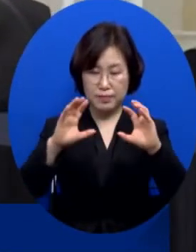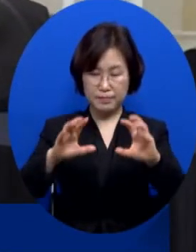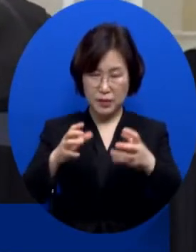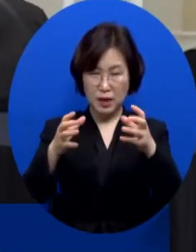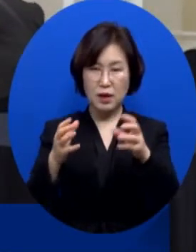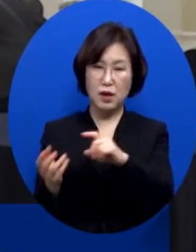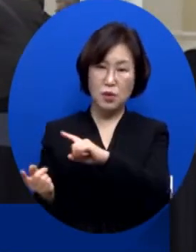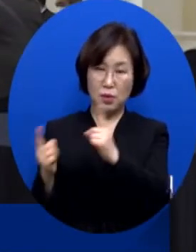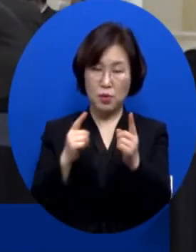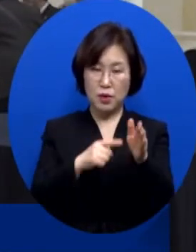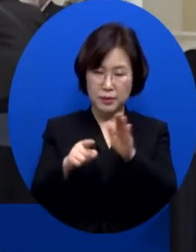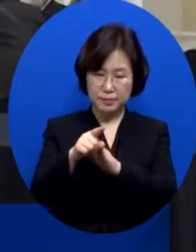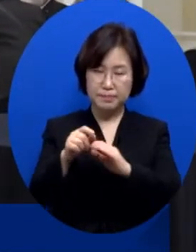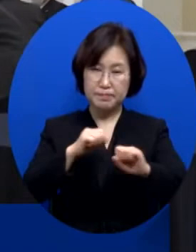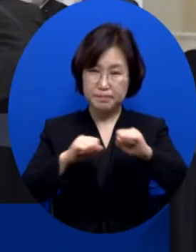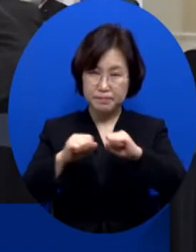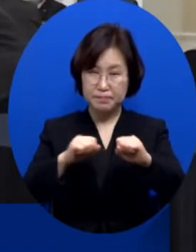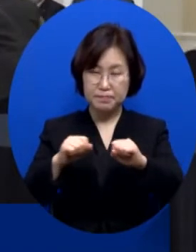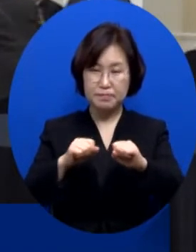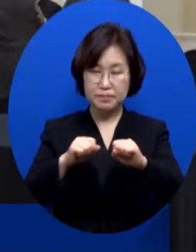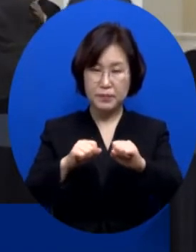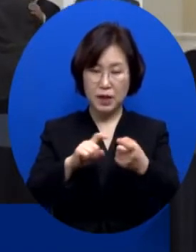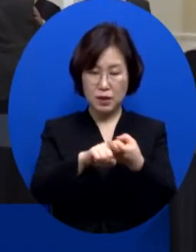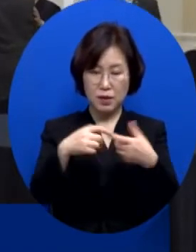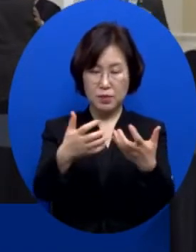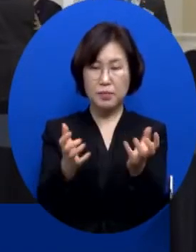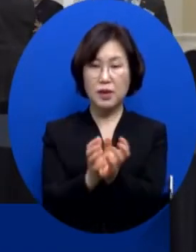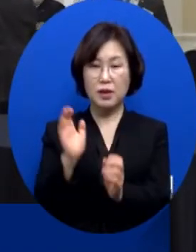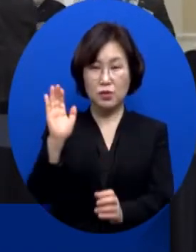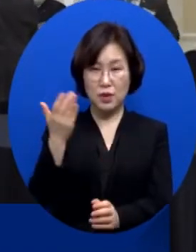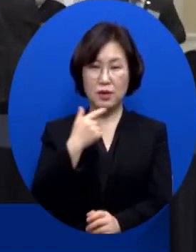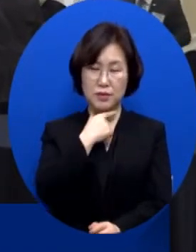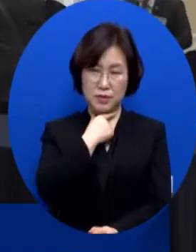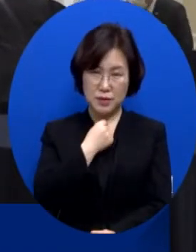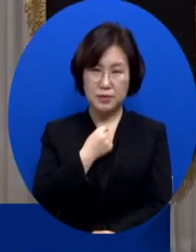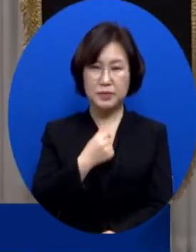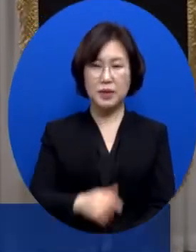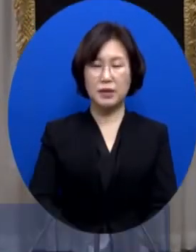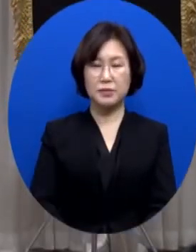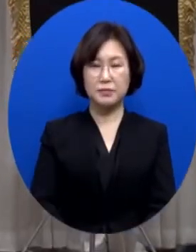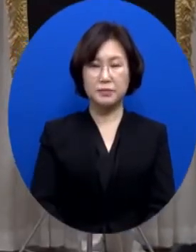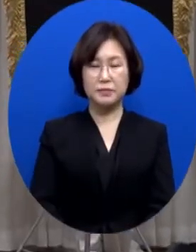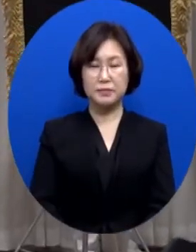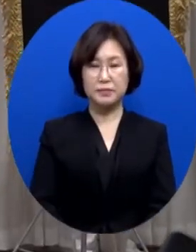앞장서는 그런 연합회가 되기를 소원하고 있습니다.